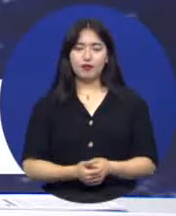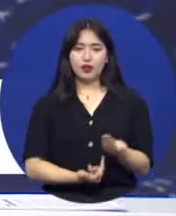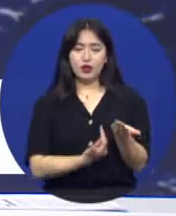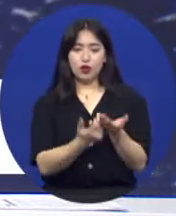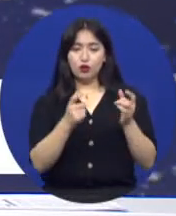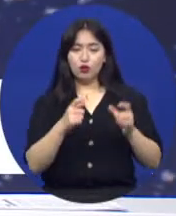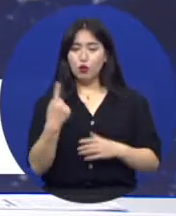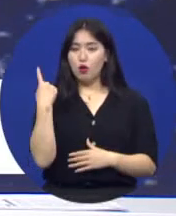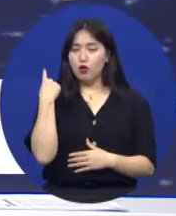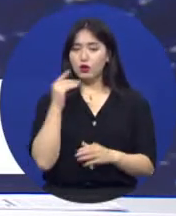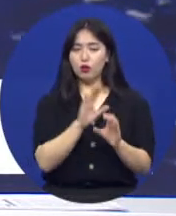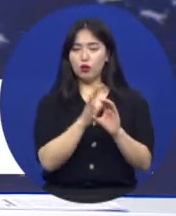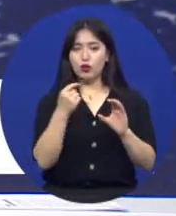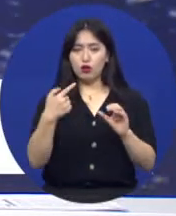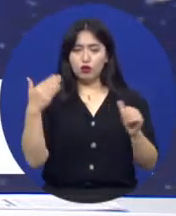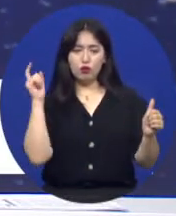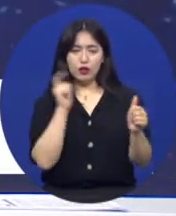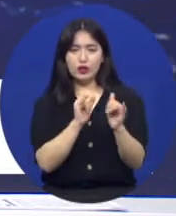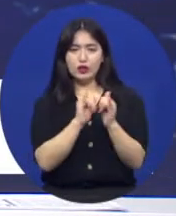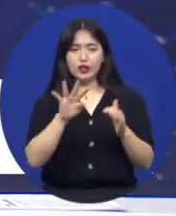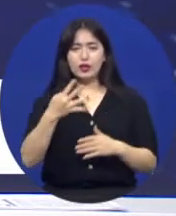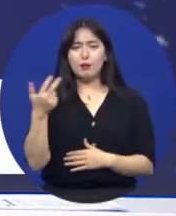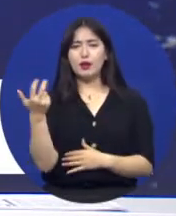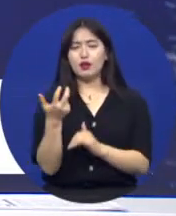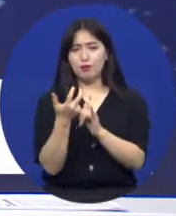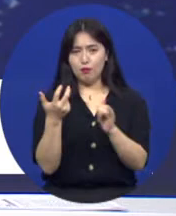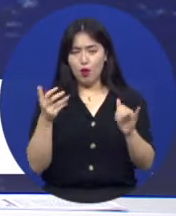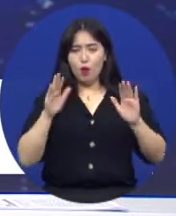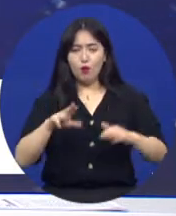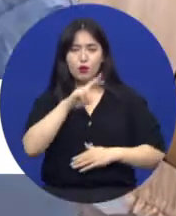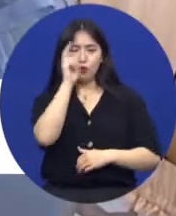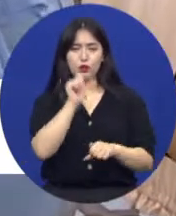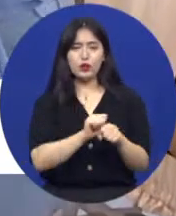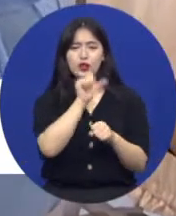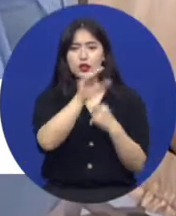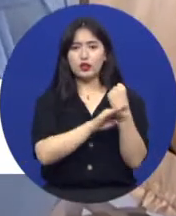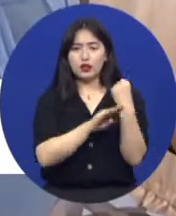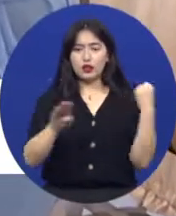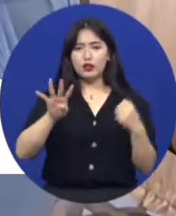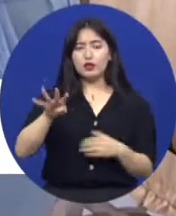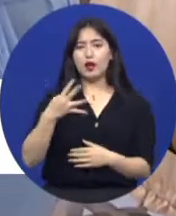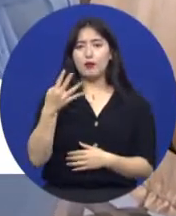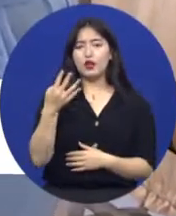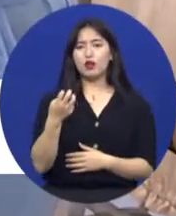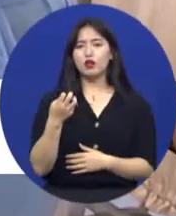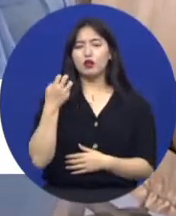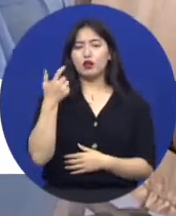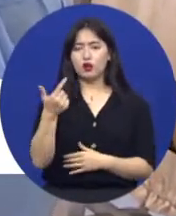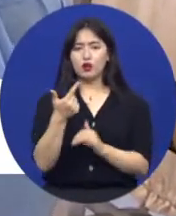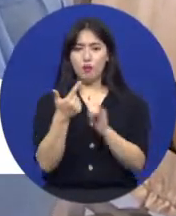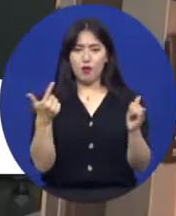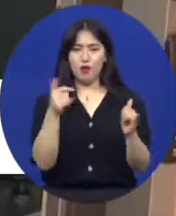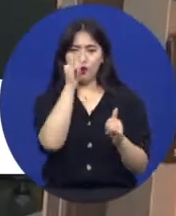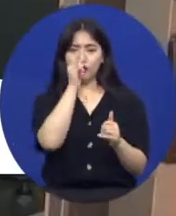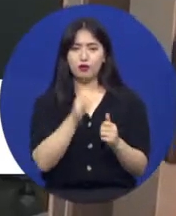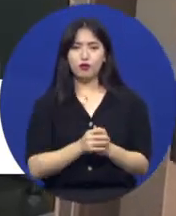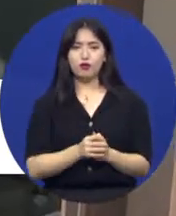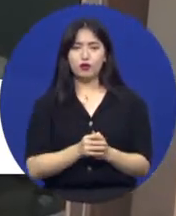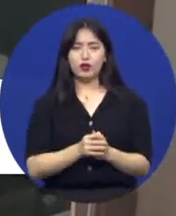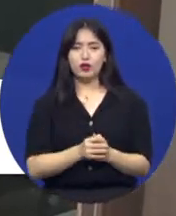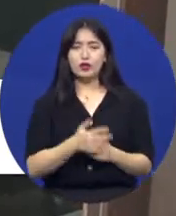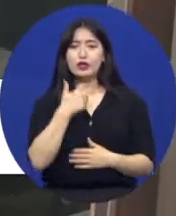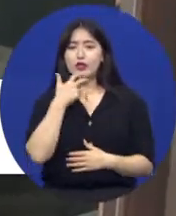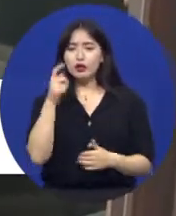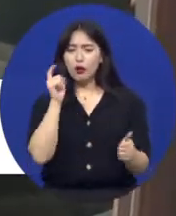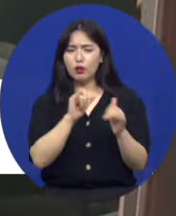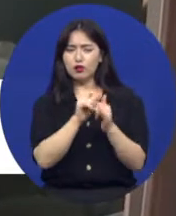젖이 지역에선 어제 크론 알고 각진 자사 배 이런 명의 발생했고 오늘 오후 5시까지 400 36명이 발생했습니다 또 70대